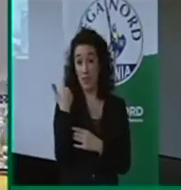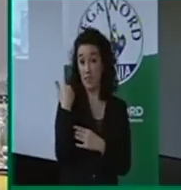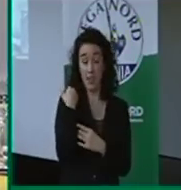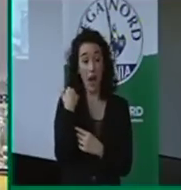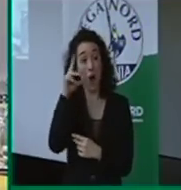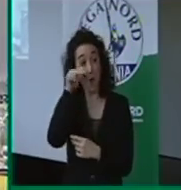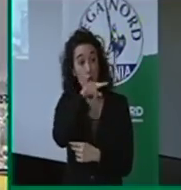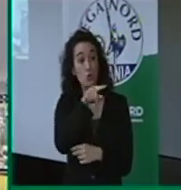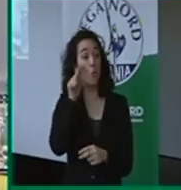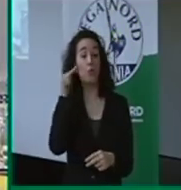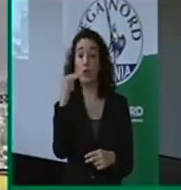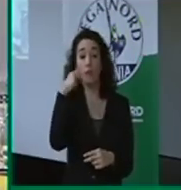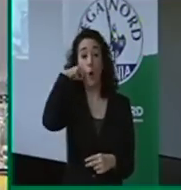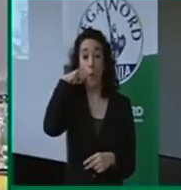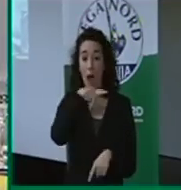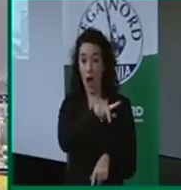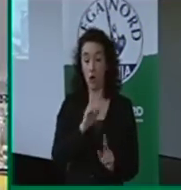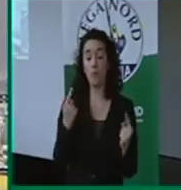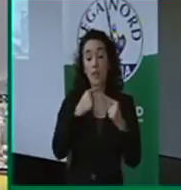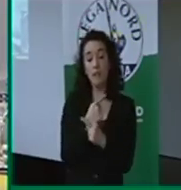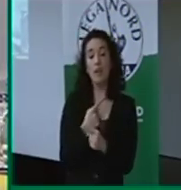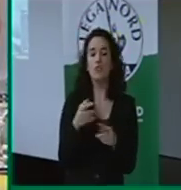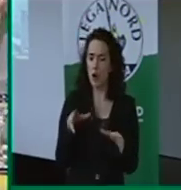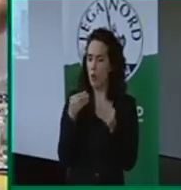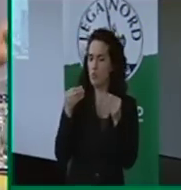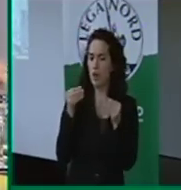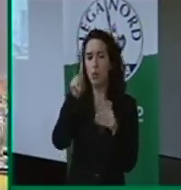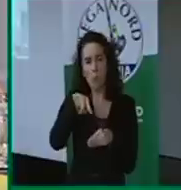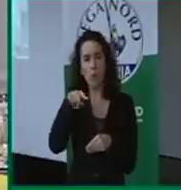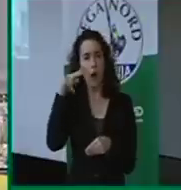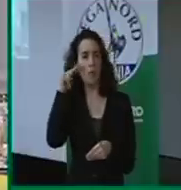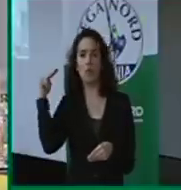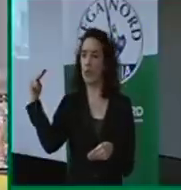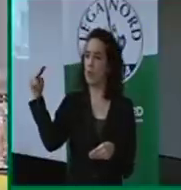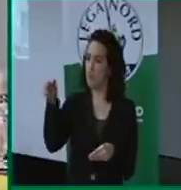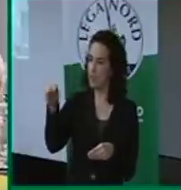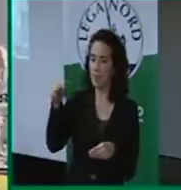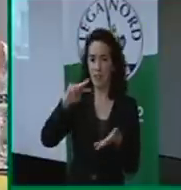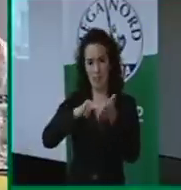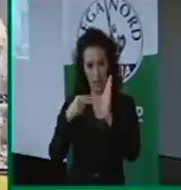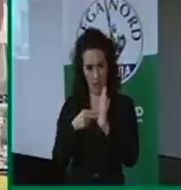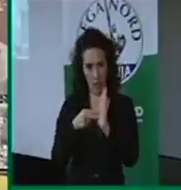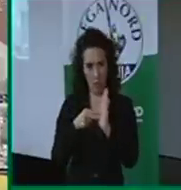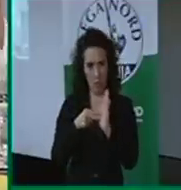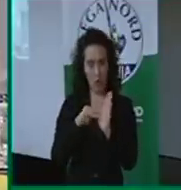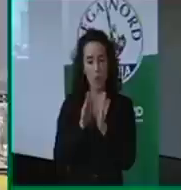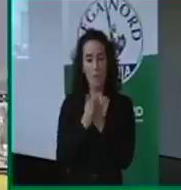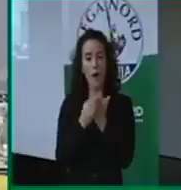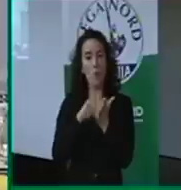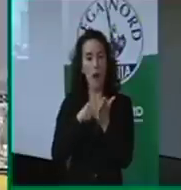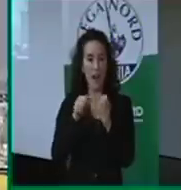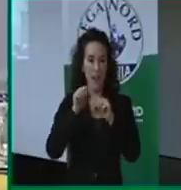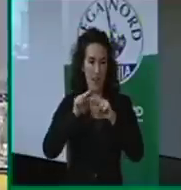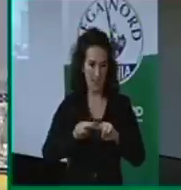invece l'ho conosciuto dal punto di vista tecnico diciamo così col suo bel manuale di resistenza vi leggo solo una dichiarazione poi gli